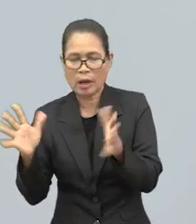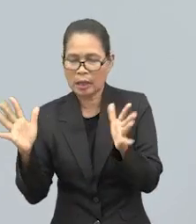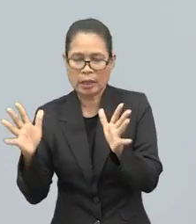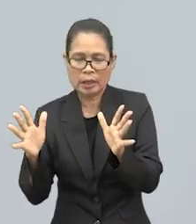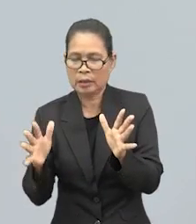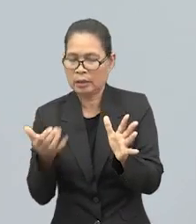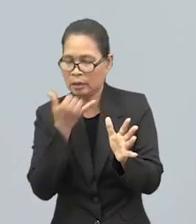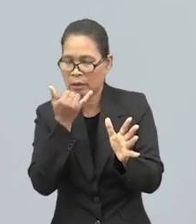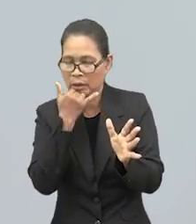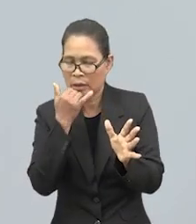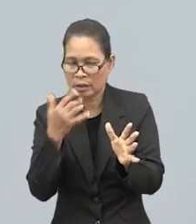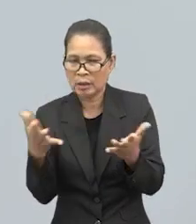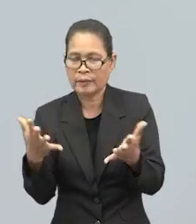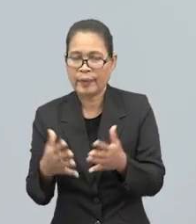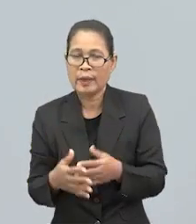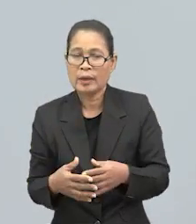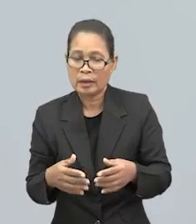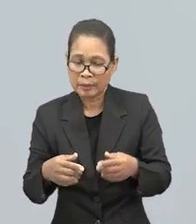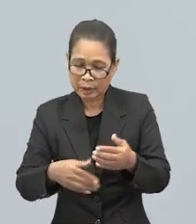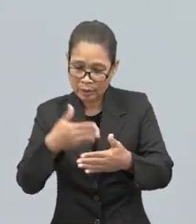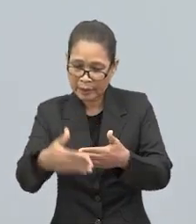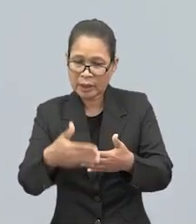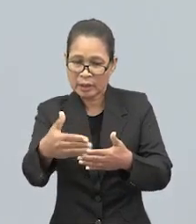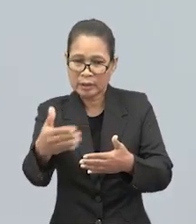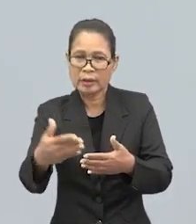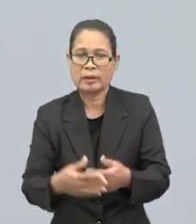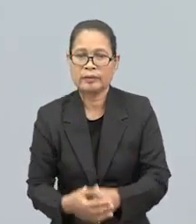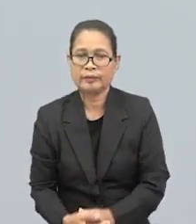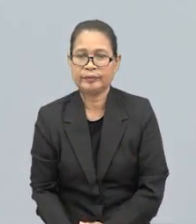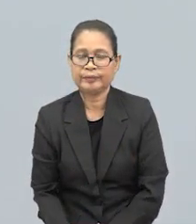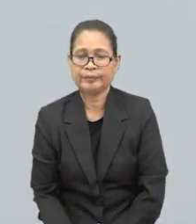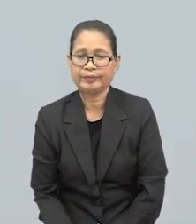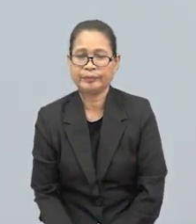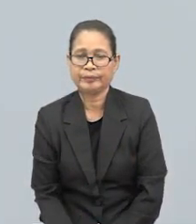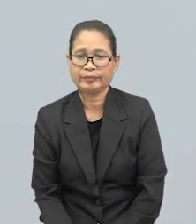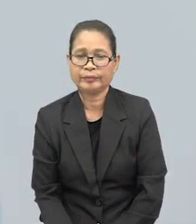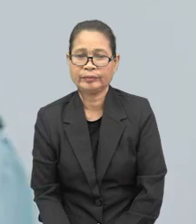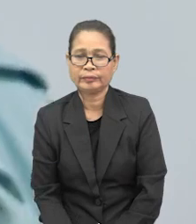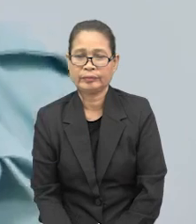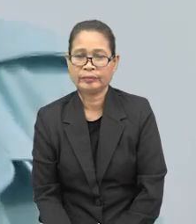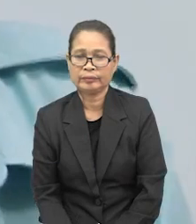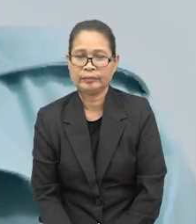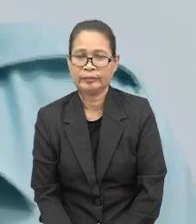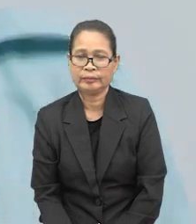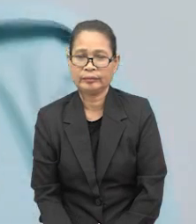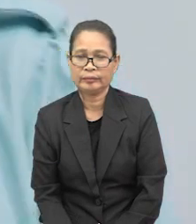ọt hái chấm dư chô đậm nạ ca và tọa tọp